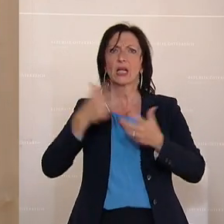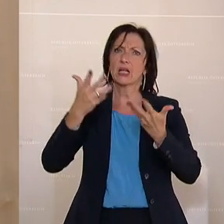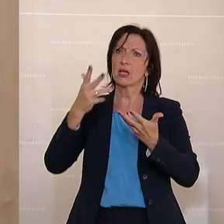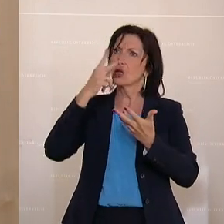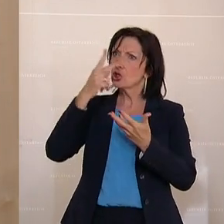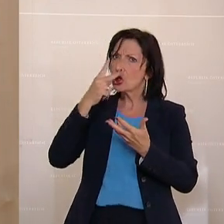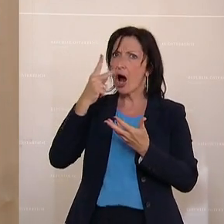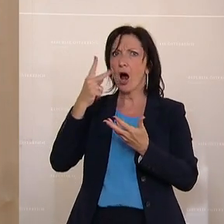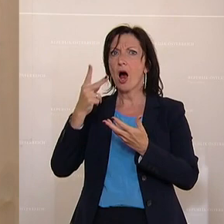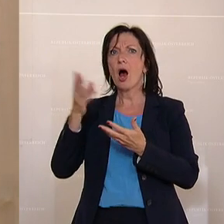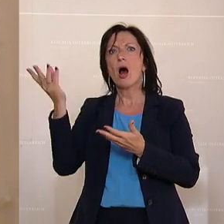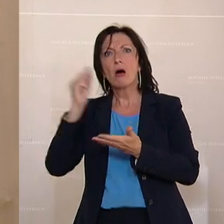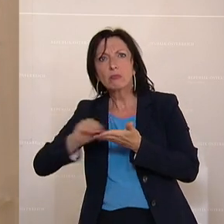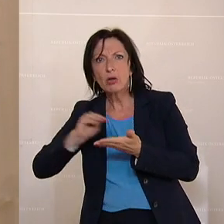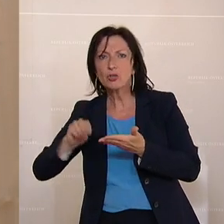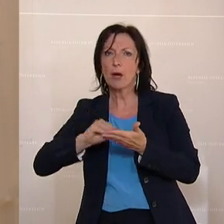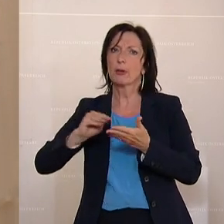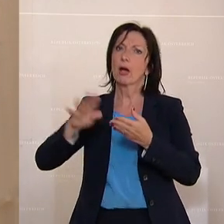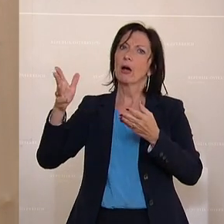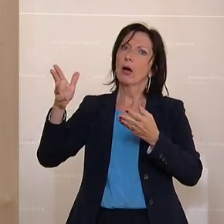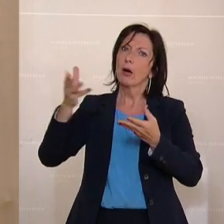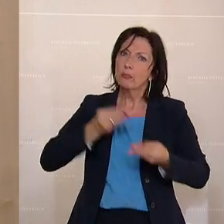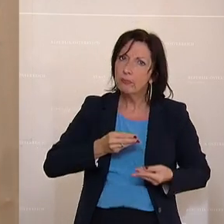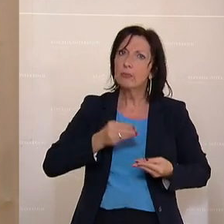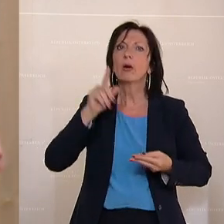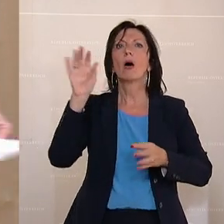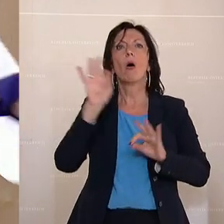abschieben. Das aber nicht mit Türkis und auch nicht mit Grün.